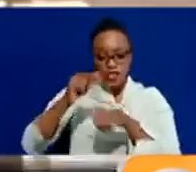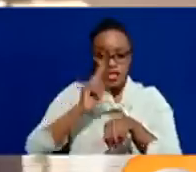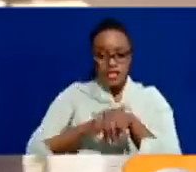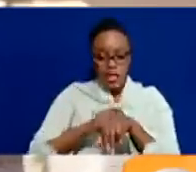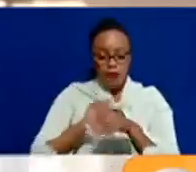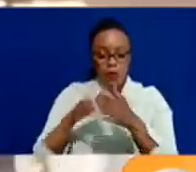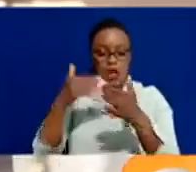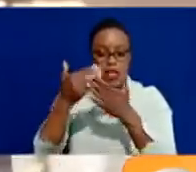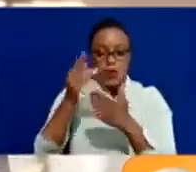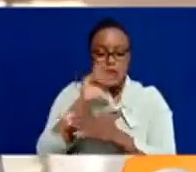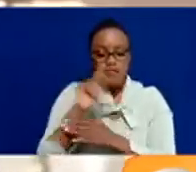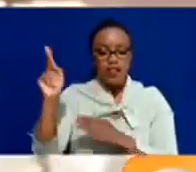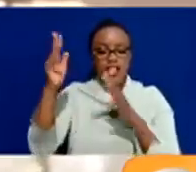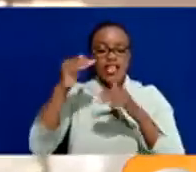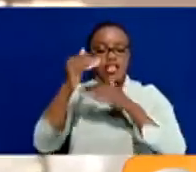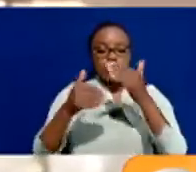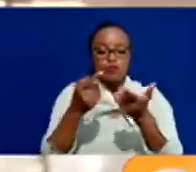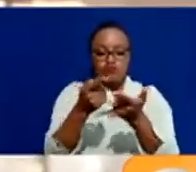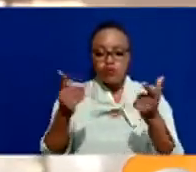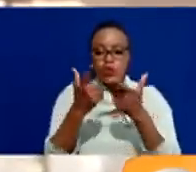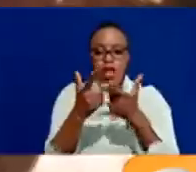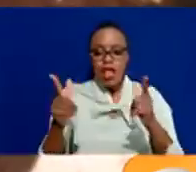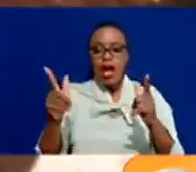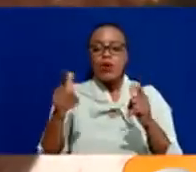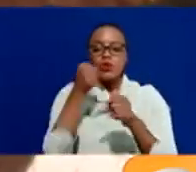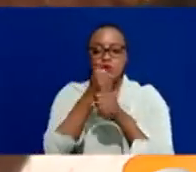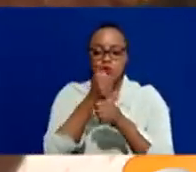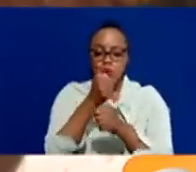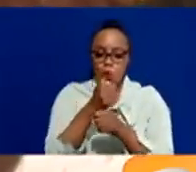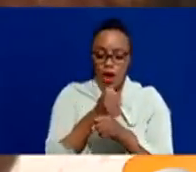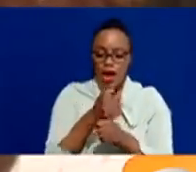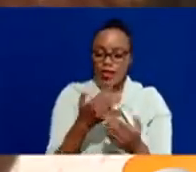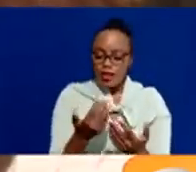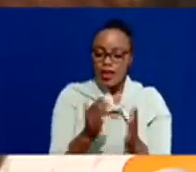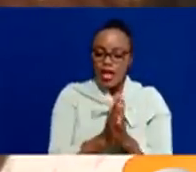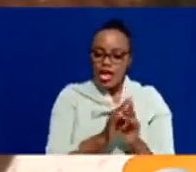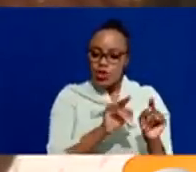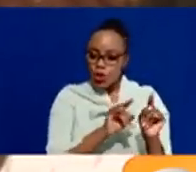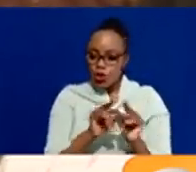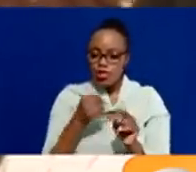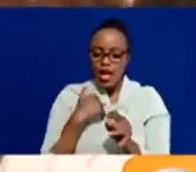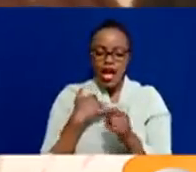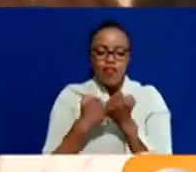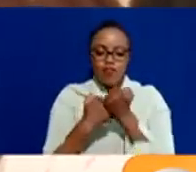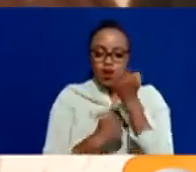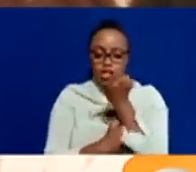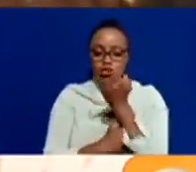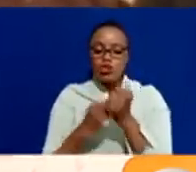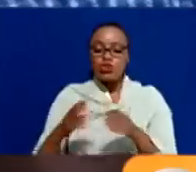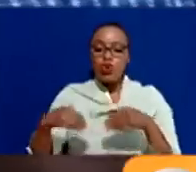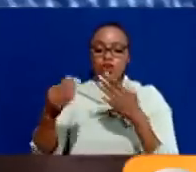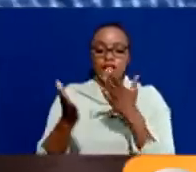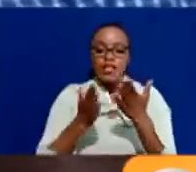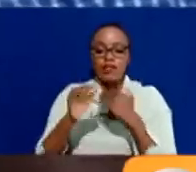tukifika, every Kenyan will be allowed to work in a free environment and to harness their potential to serve this